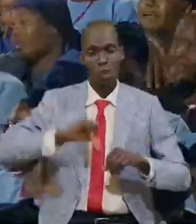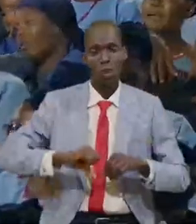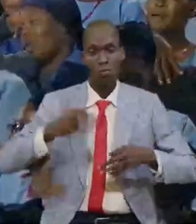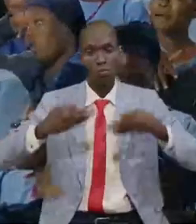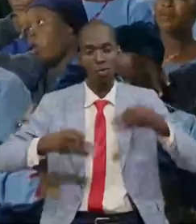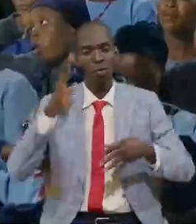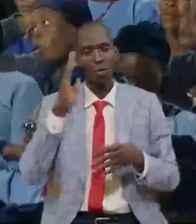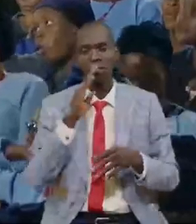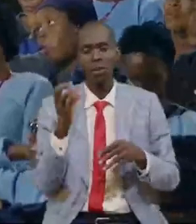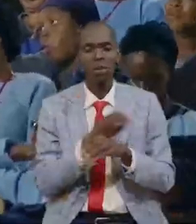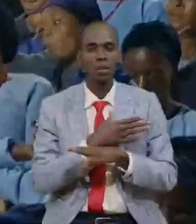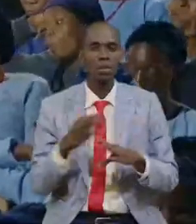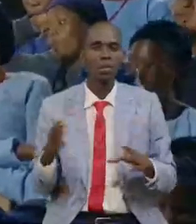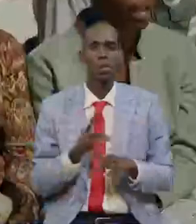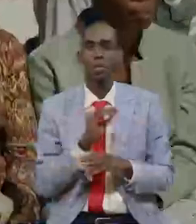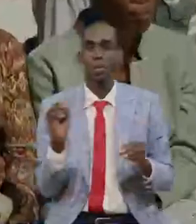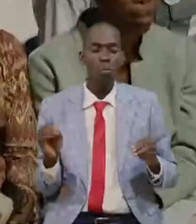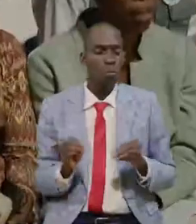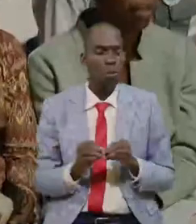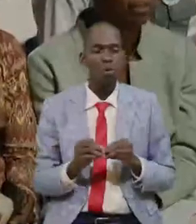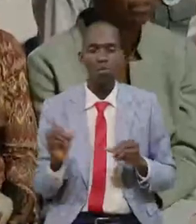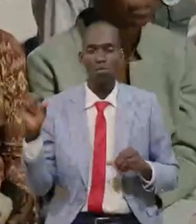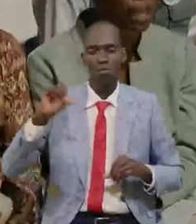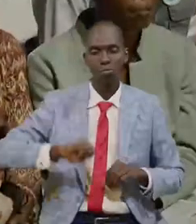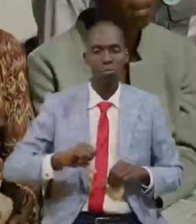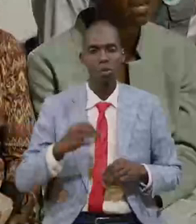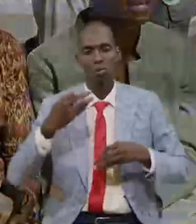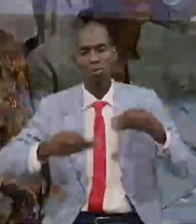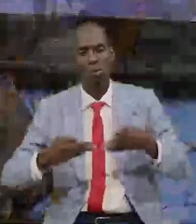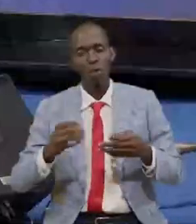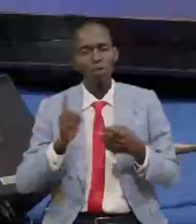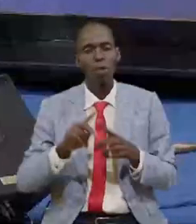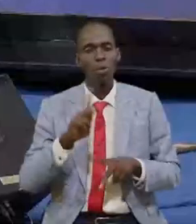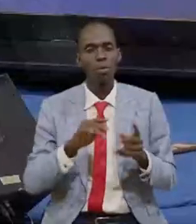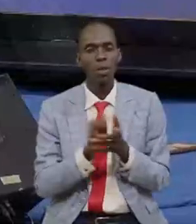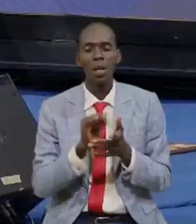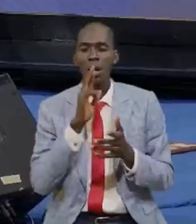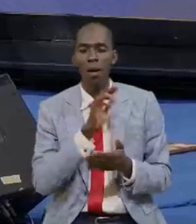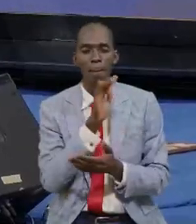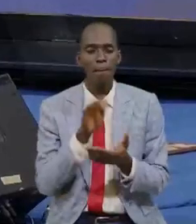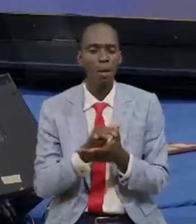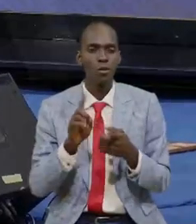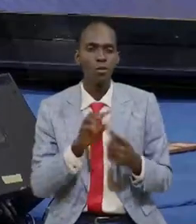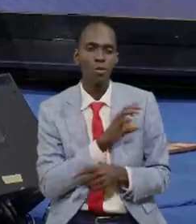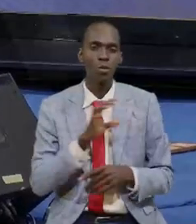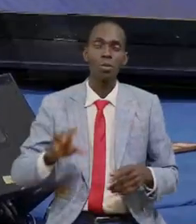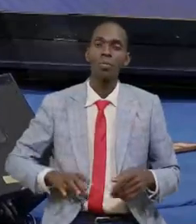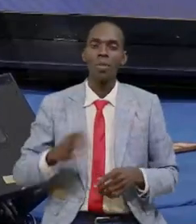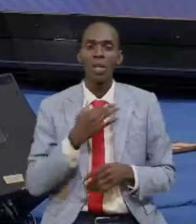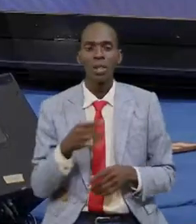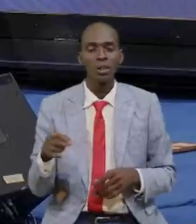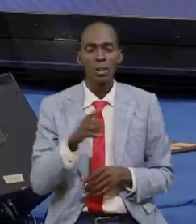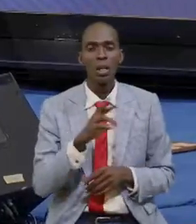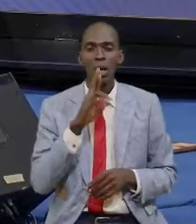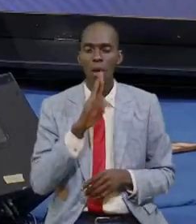ôtée. Il n'y a plus de condamnation pour ceux qui sont mariés à Christ et qui